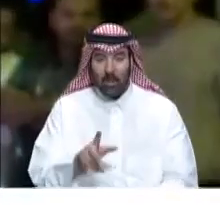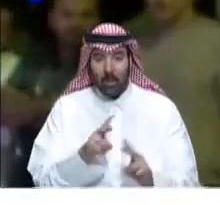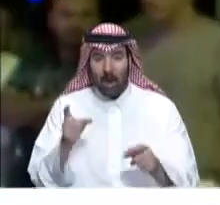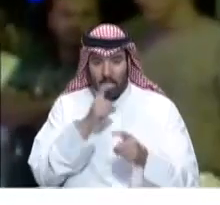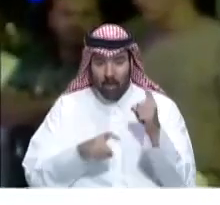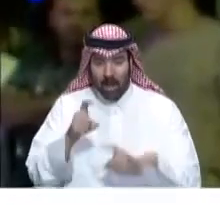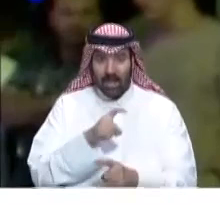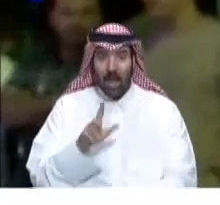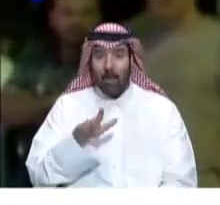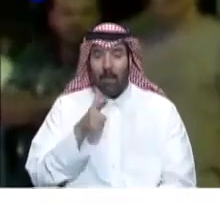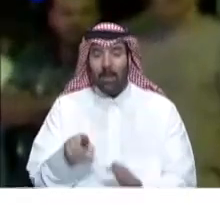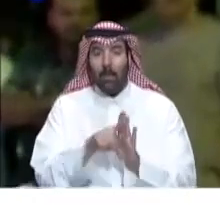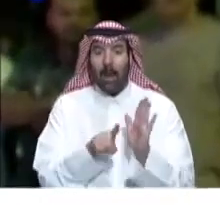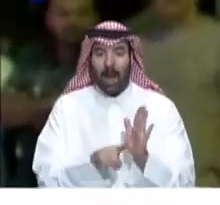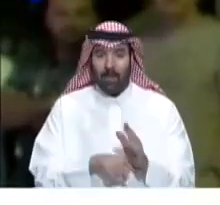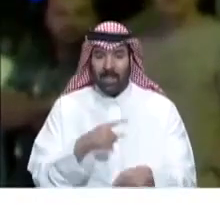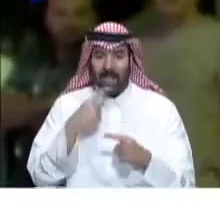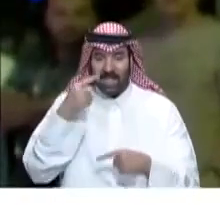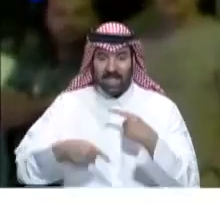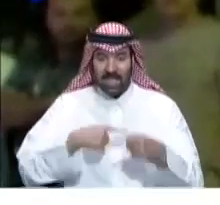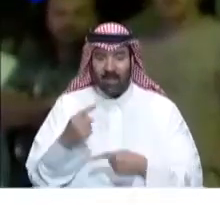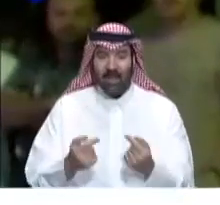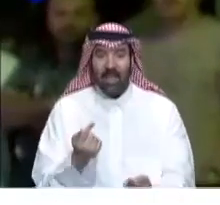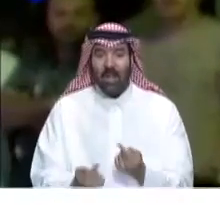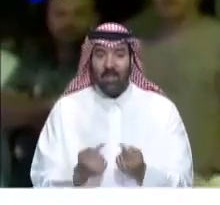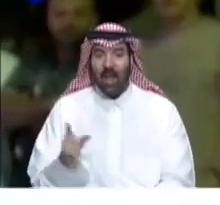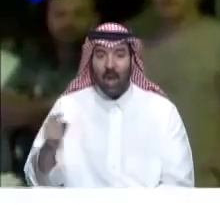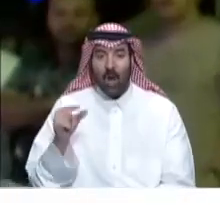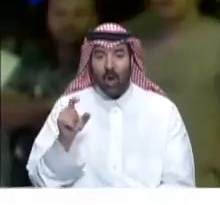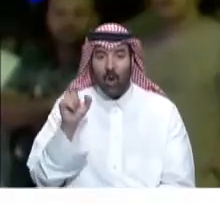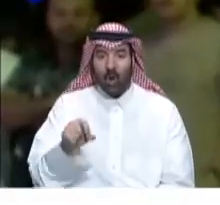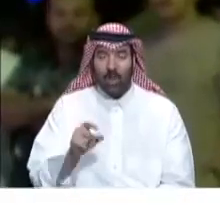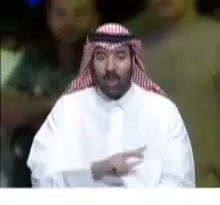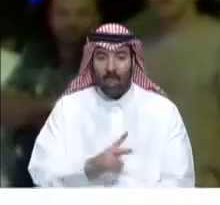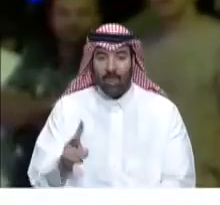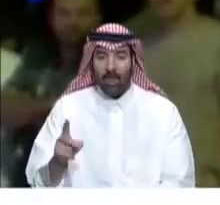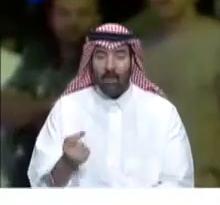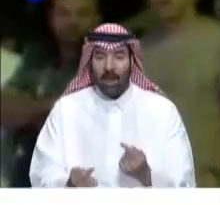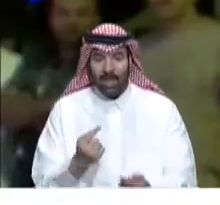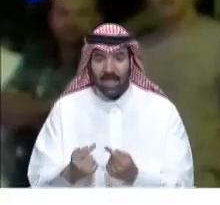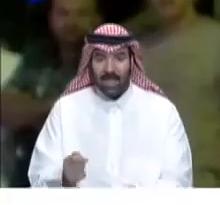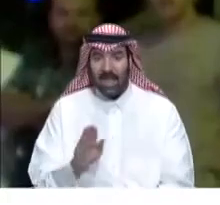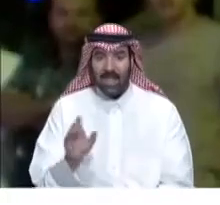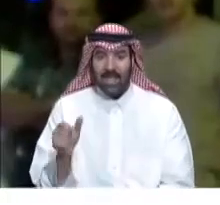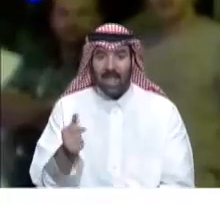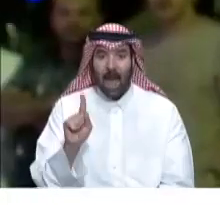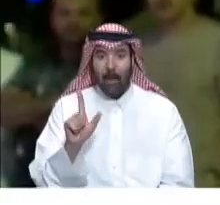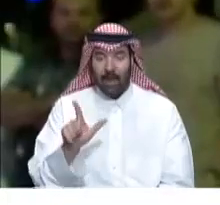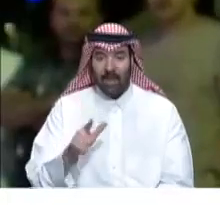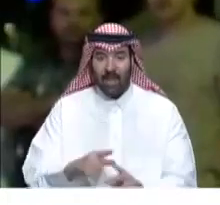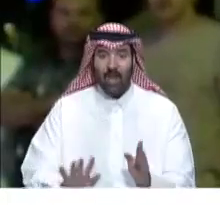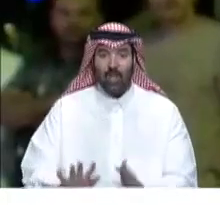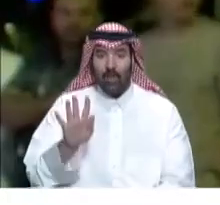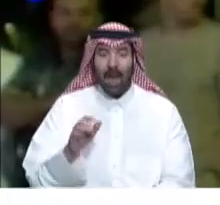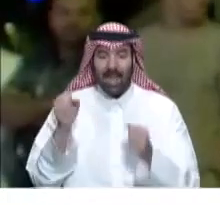ومتابعة أن نقيم فعاليات هالسنة في منتزه الردة وفي منتزه الملك عبدالله وفي حديقة السنابل في شمال الطائف.